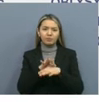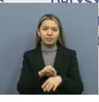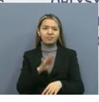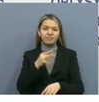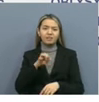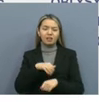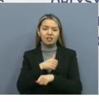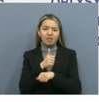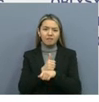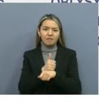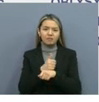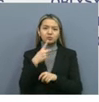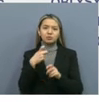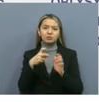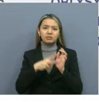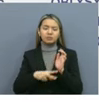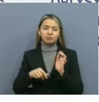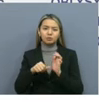көлемінің индексі